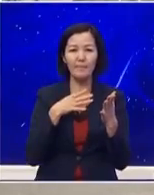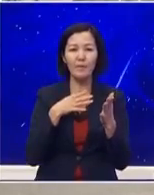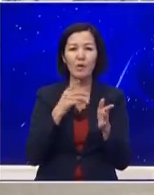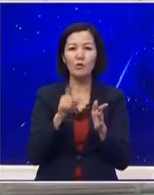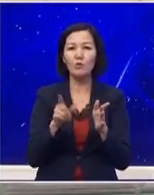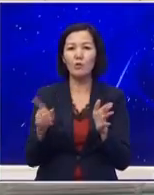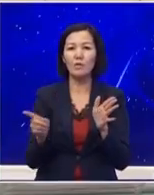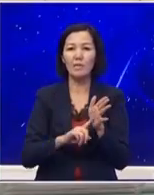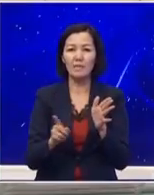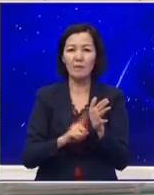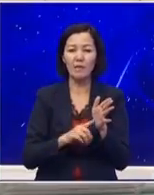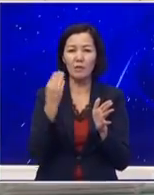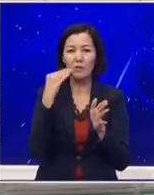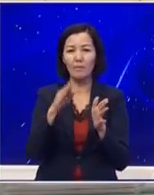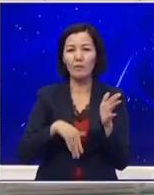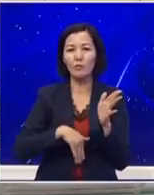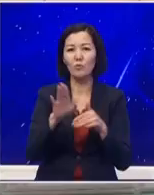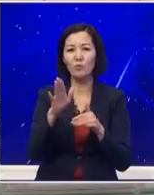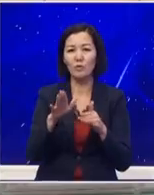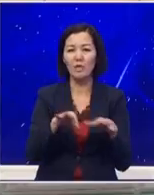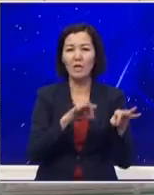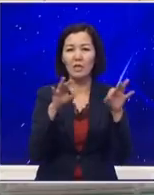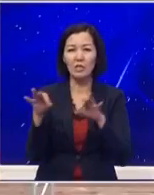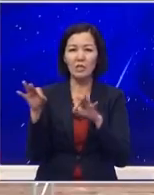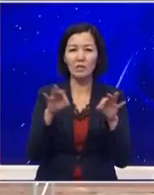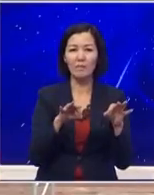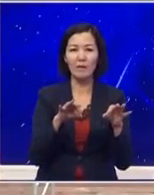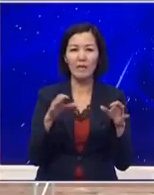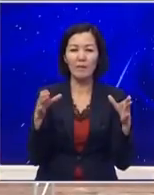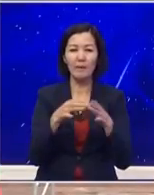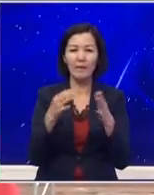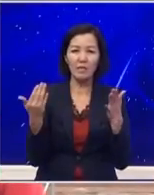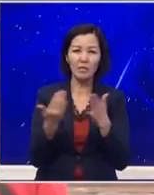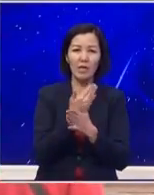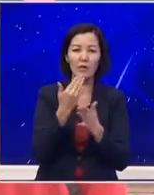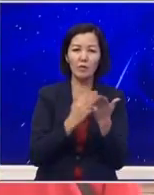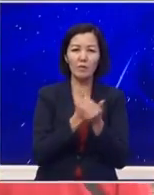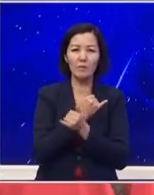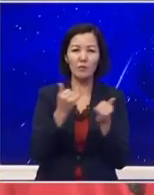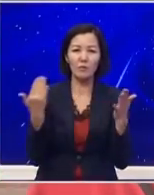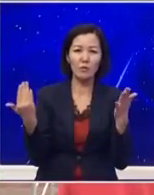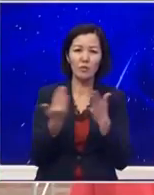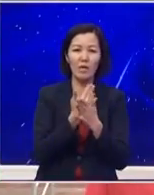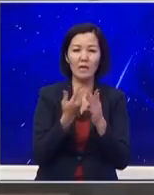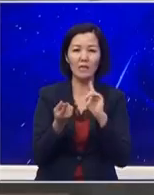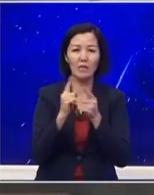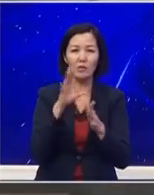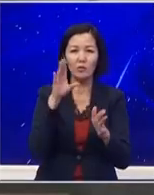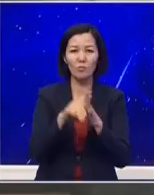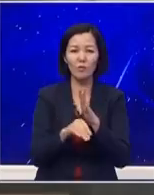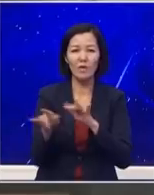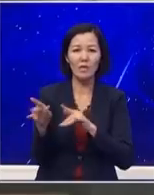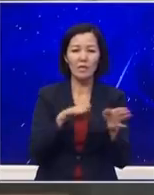Ақпарларынша жолаушылар тасымалдау сапасын жақсарту, жылжымалы құрам паркін жаңарту, қызмет көрсетудің жаңа стандарттарын енгізу